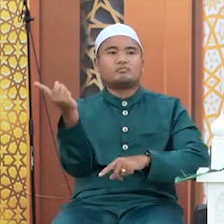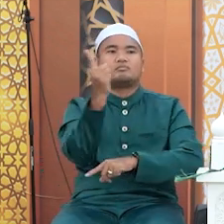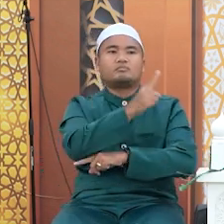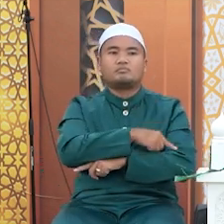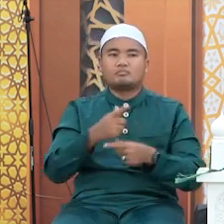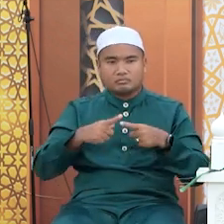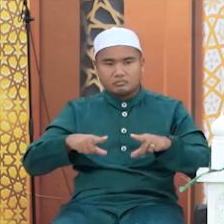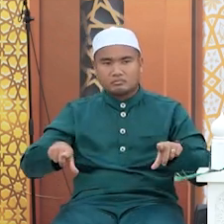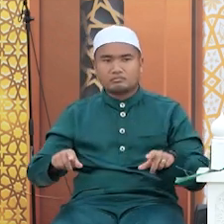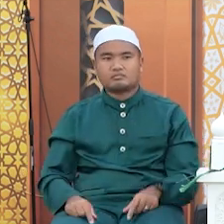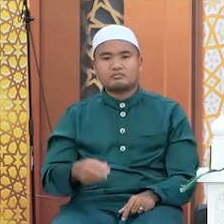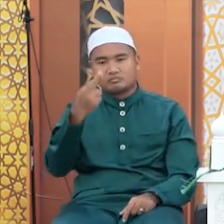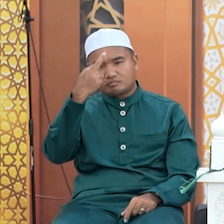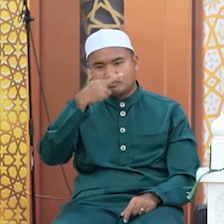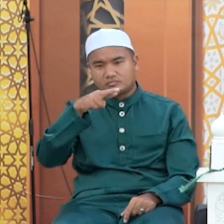Rahmat dalam Islam.